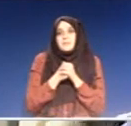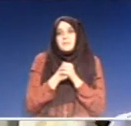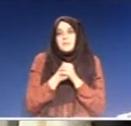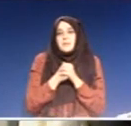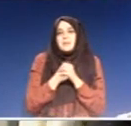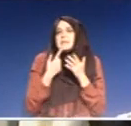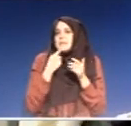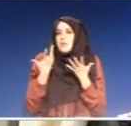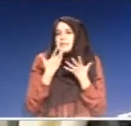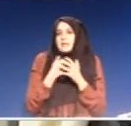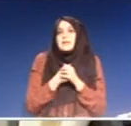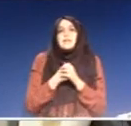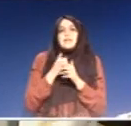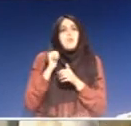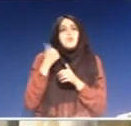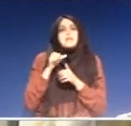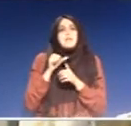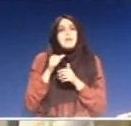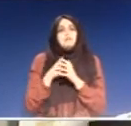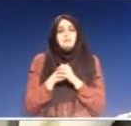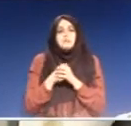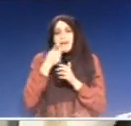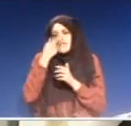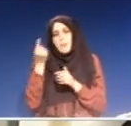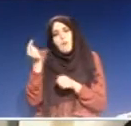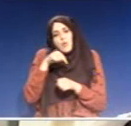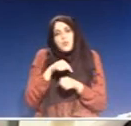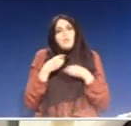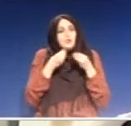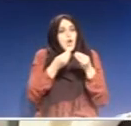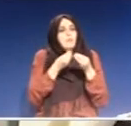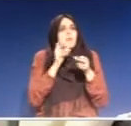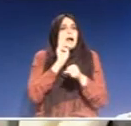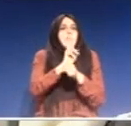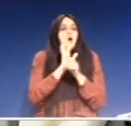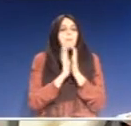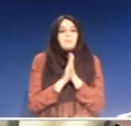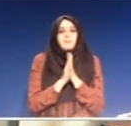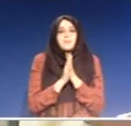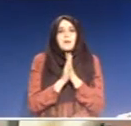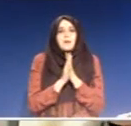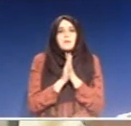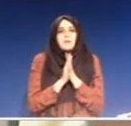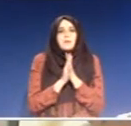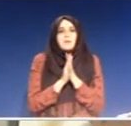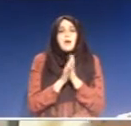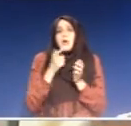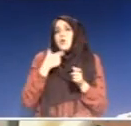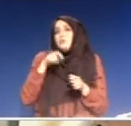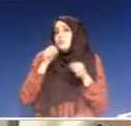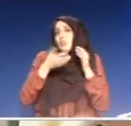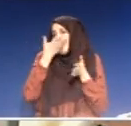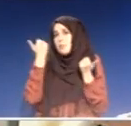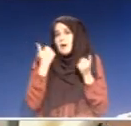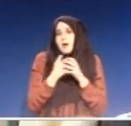بمعنى ممكن خصم الخصوم يقول أنا هذا الخبير ما نقبلوش، عينته المحكمة، والمحكمة لا تعرف كل الناس،